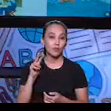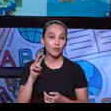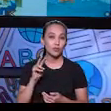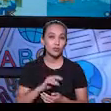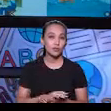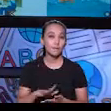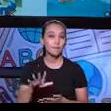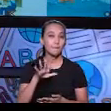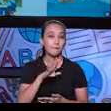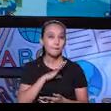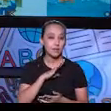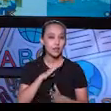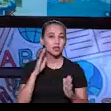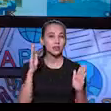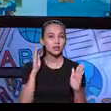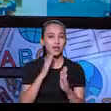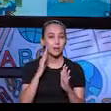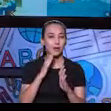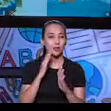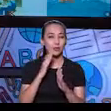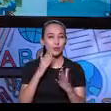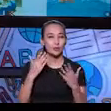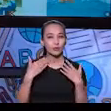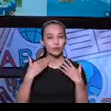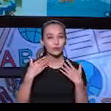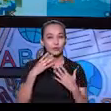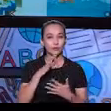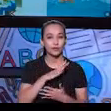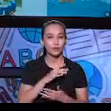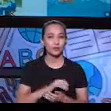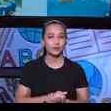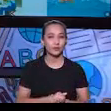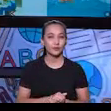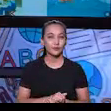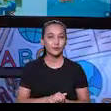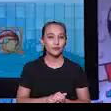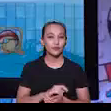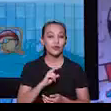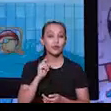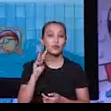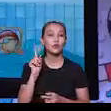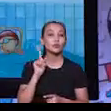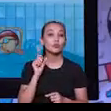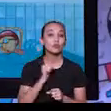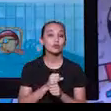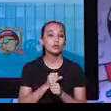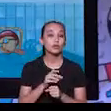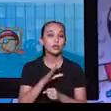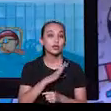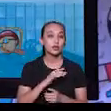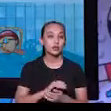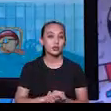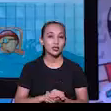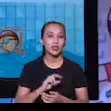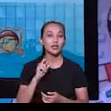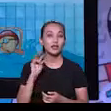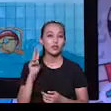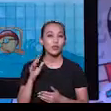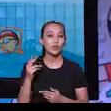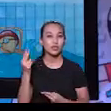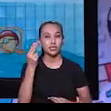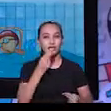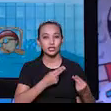Камол был на природе. А что он сделал? Он